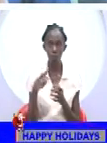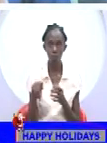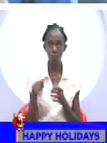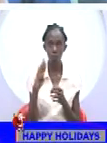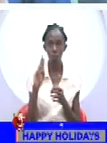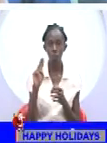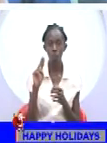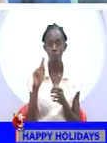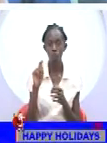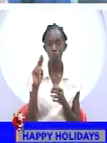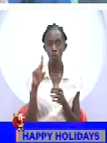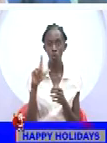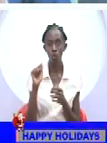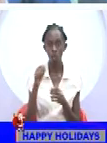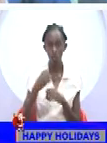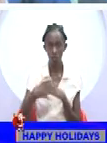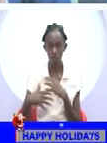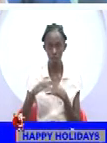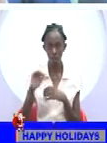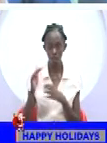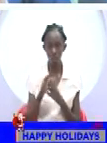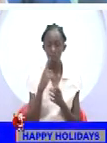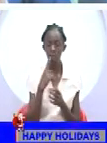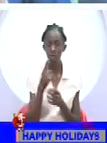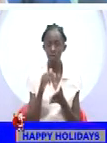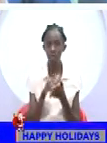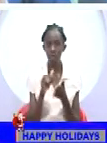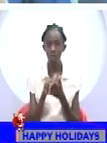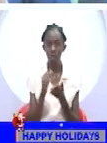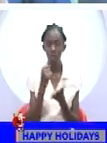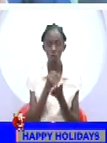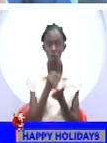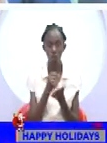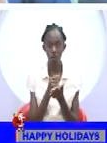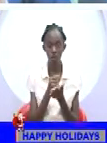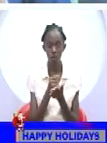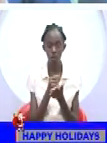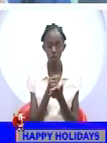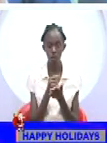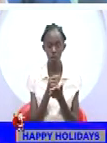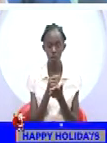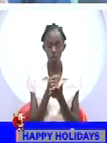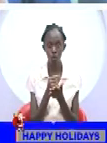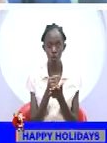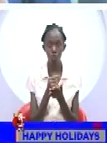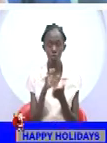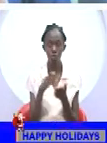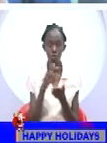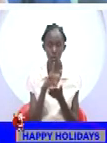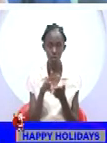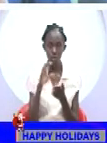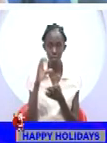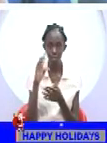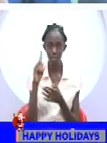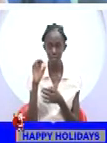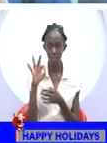la Butula kaunti ya Busia Joseph Oyula amesema kwamba ofisi ya hazina kustawisha maeneo bunge maarufu CDF katika